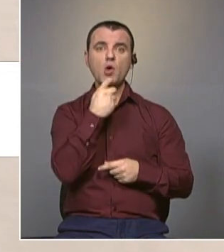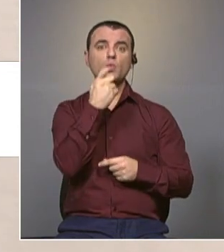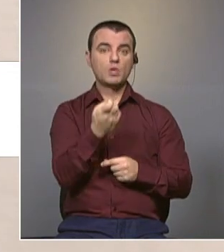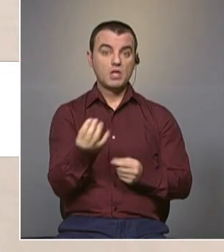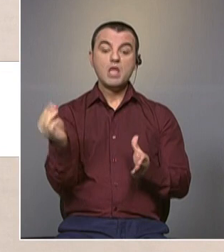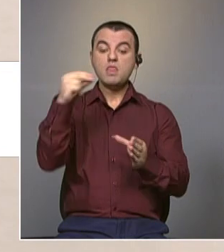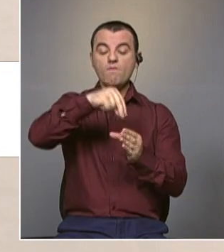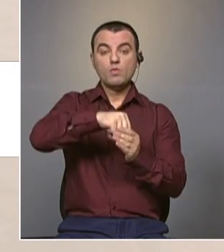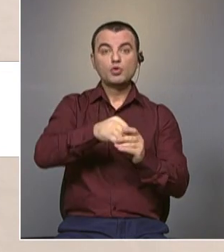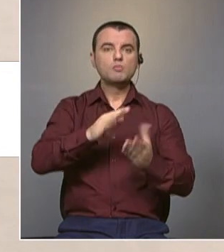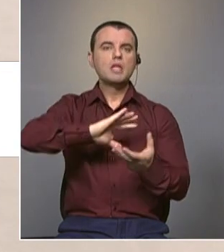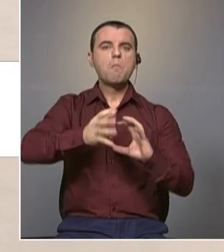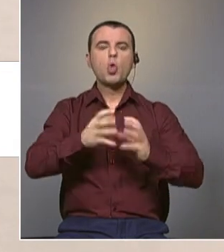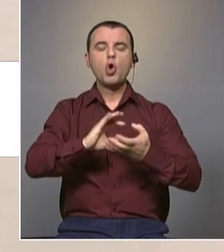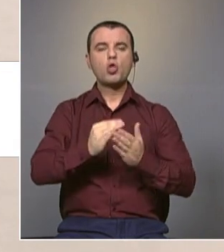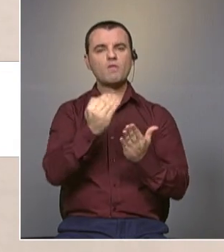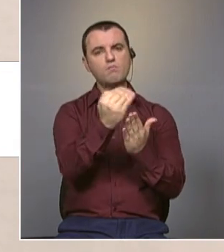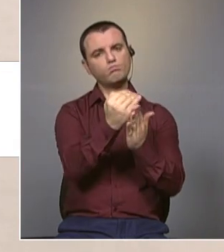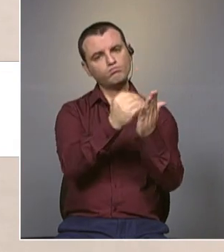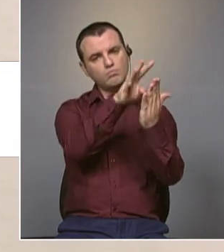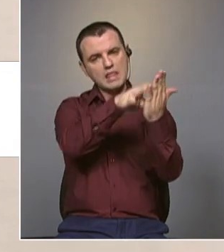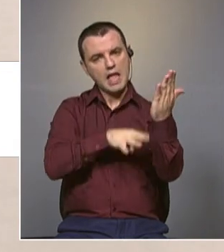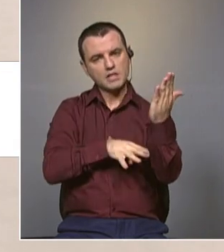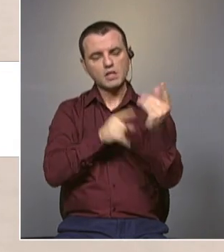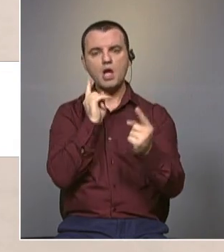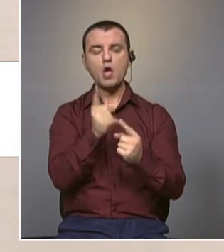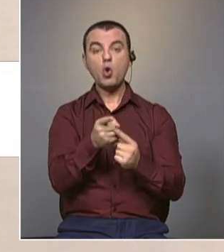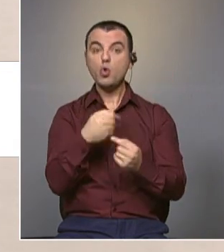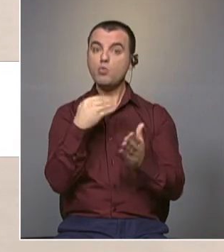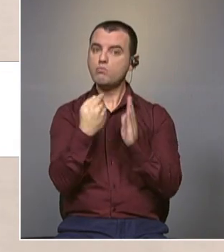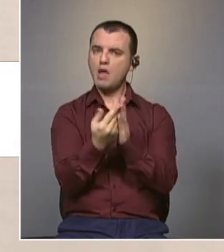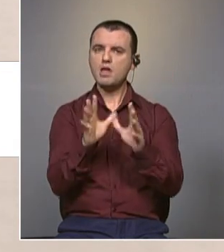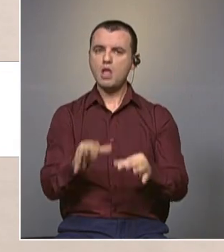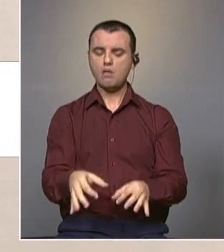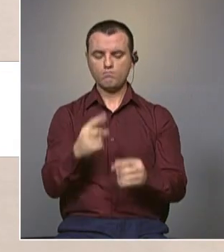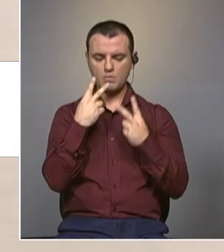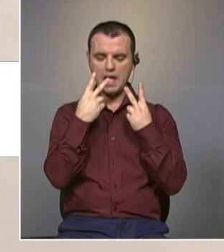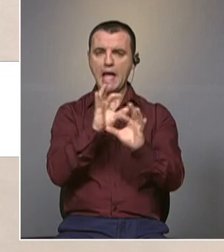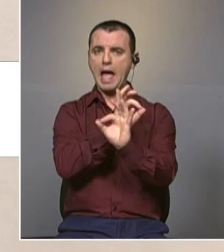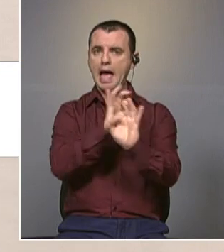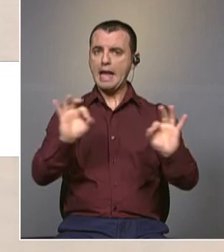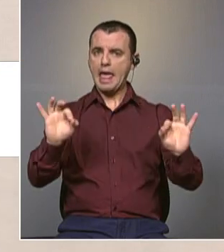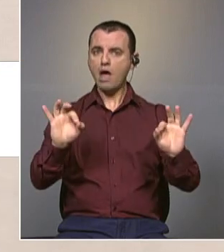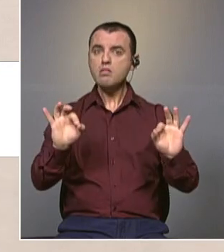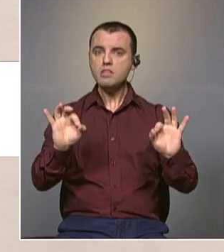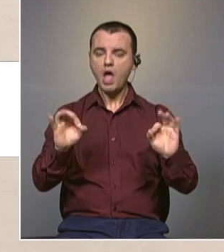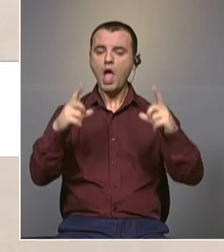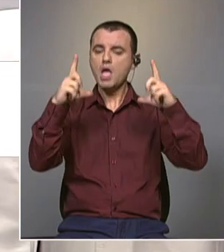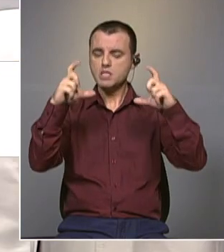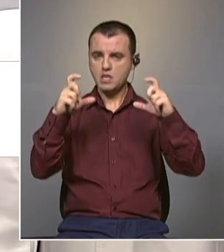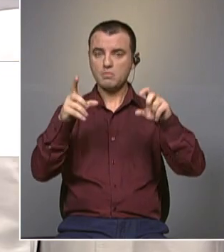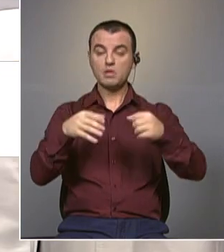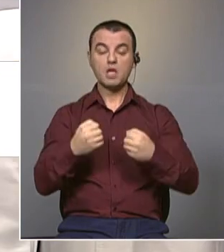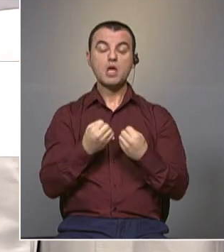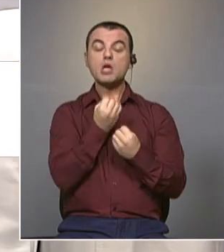подготвим текста, който според мен дава една обективна моментна снимка на състоянието на научната... Какво